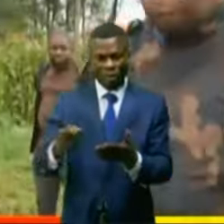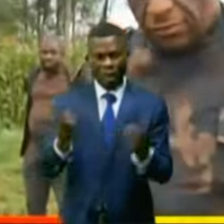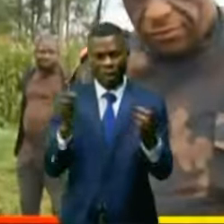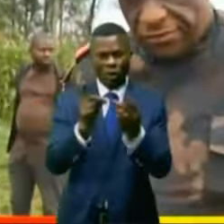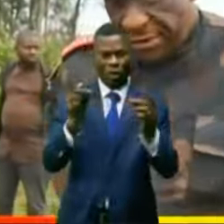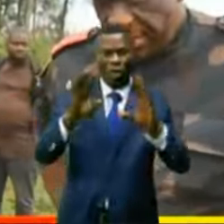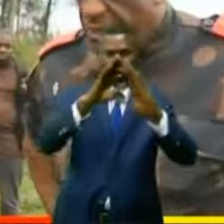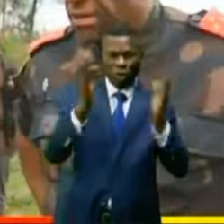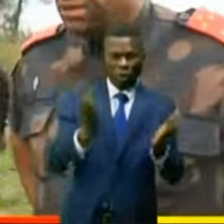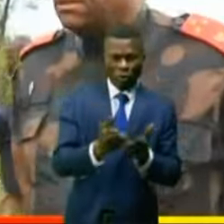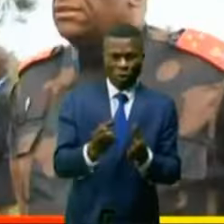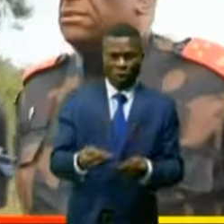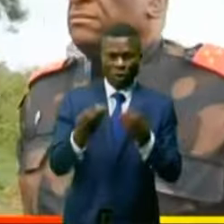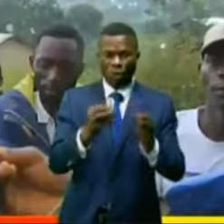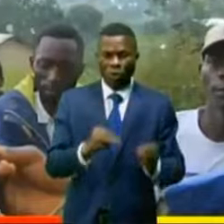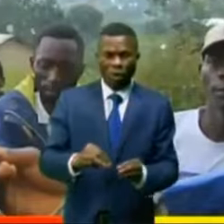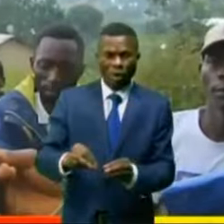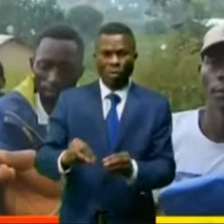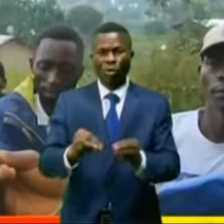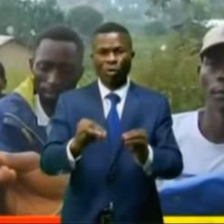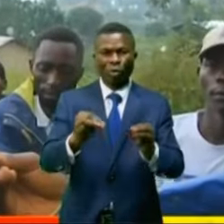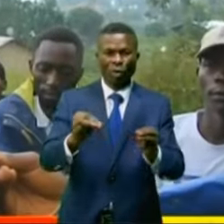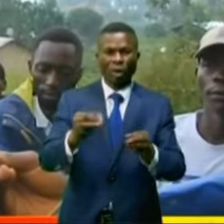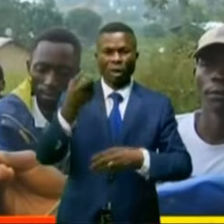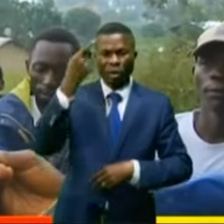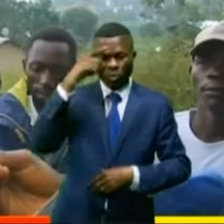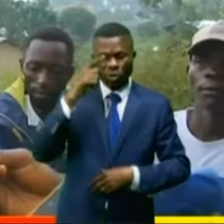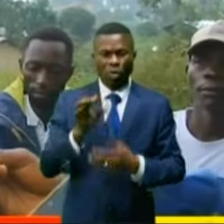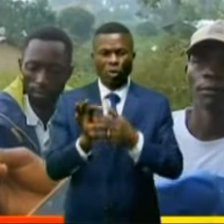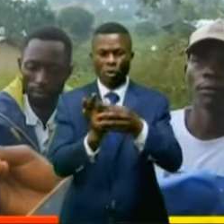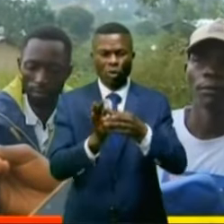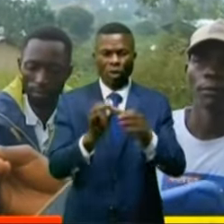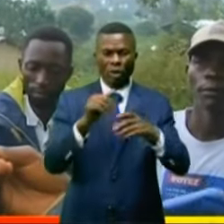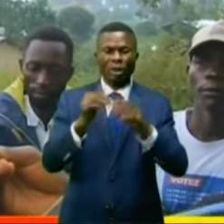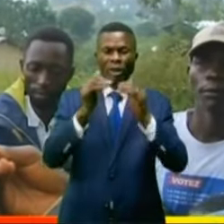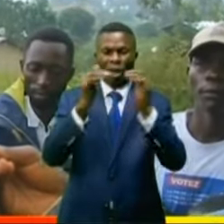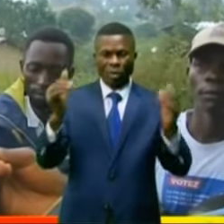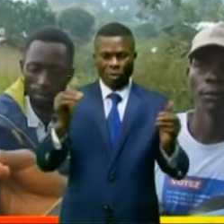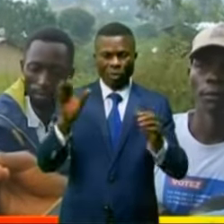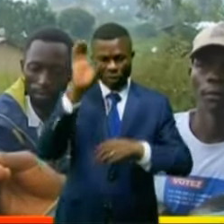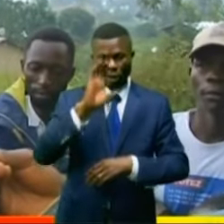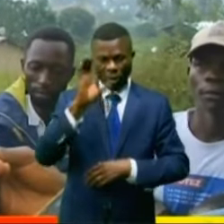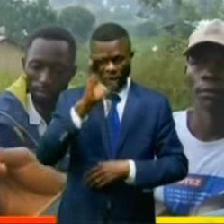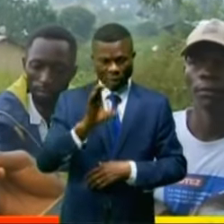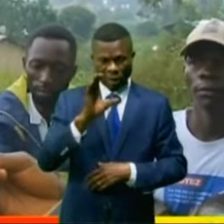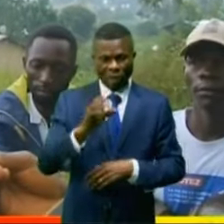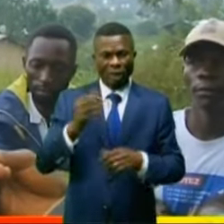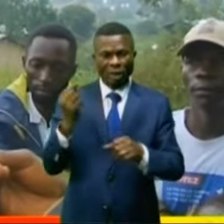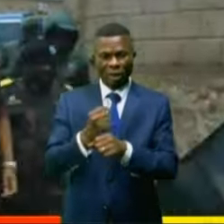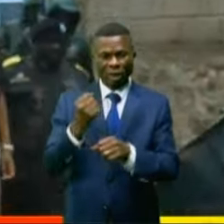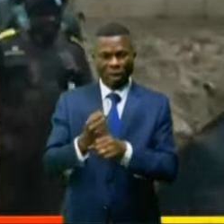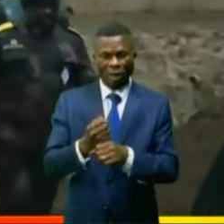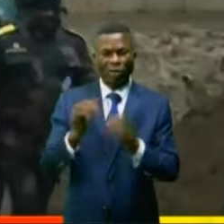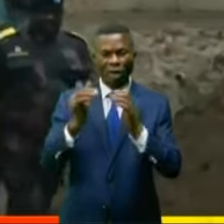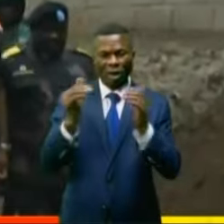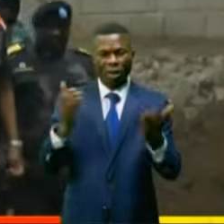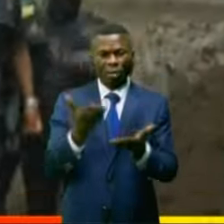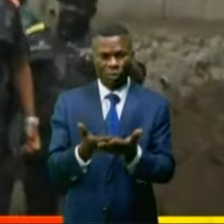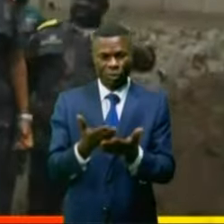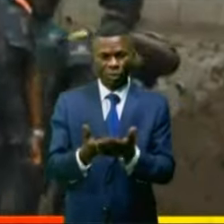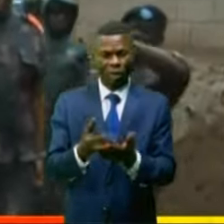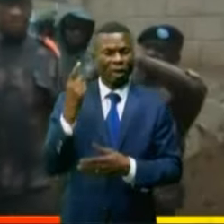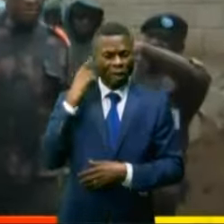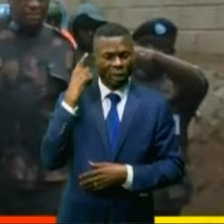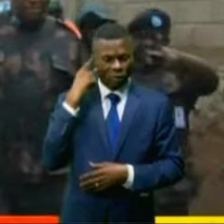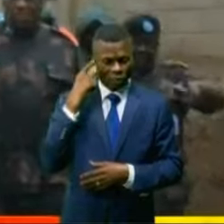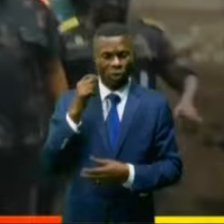pour mettre en place des mécanismes pour collaborer en paix, pour pouvoir aussi résoudre leurs différends en paix. Attentif toujours aux